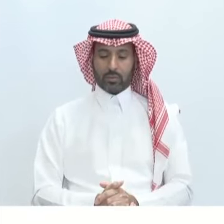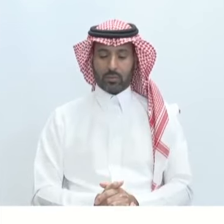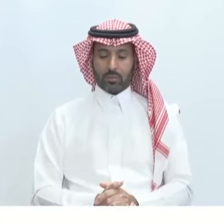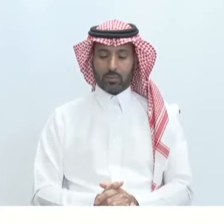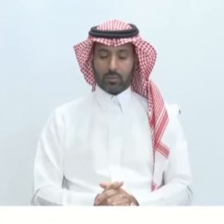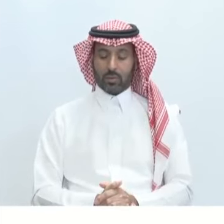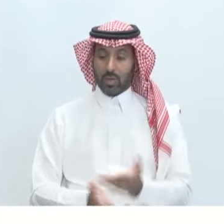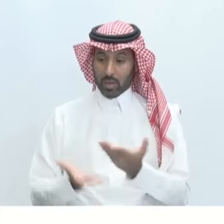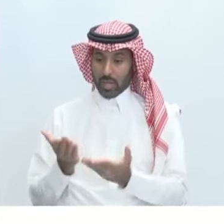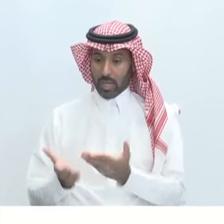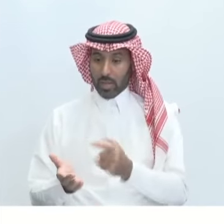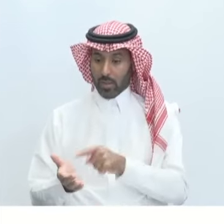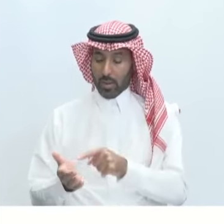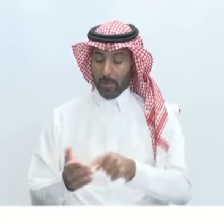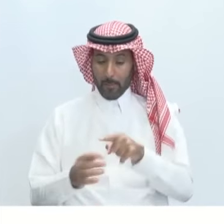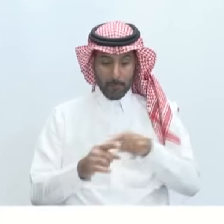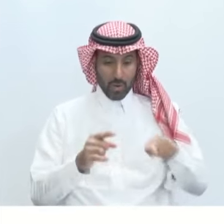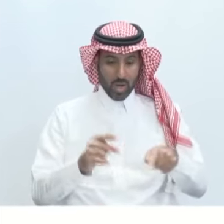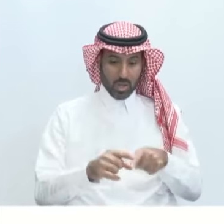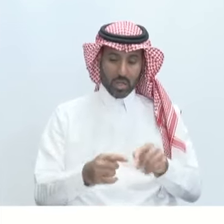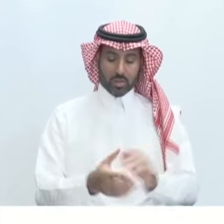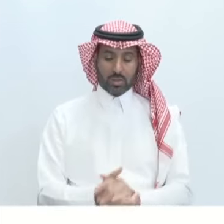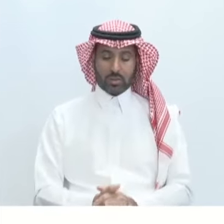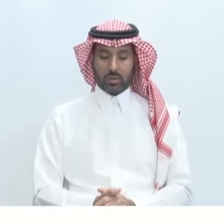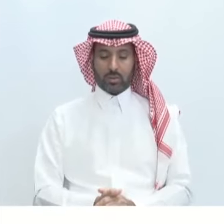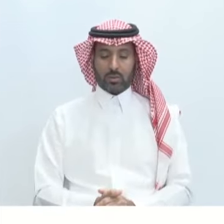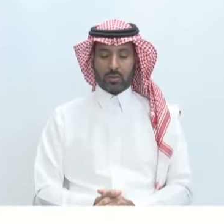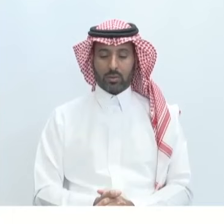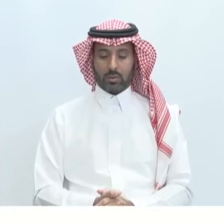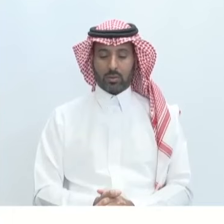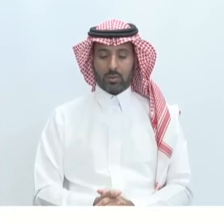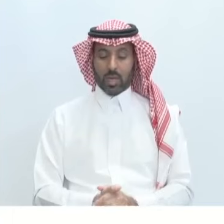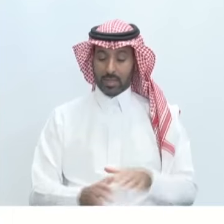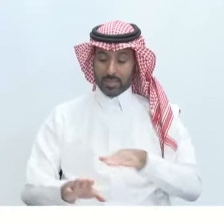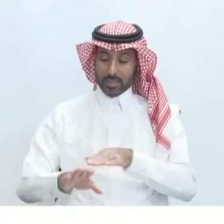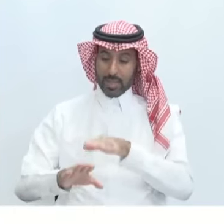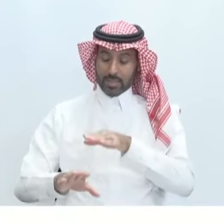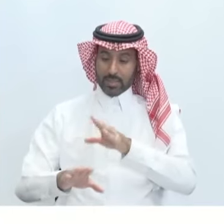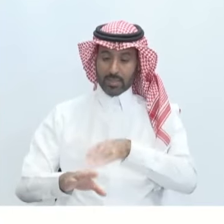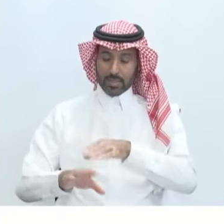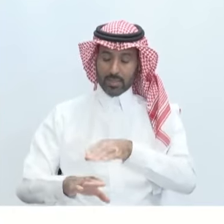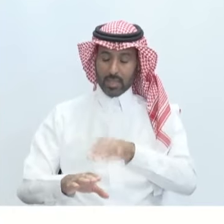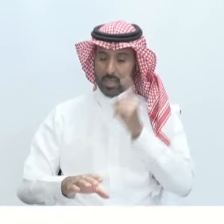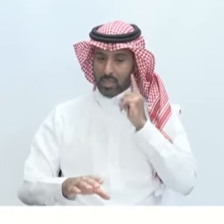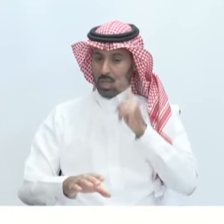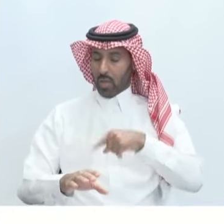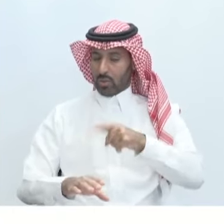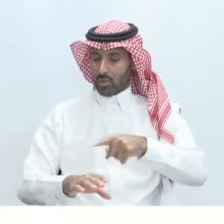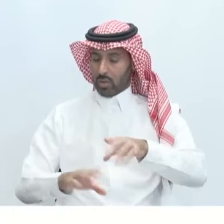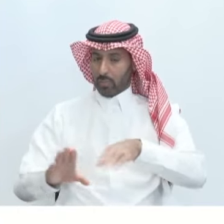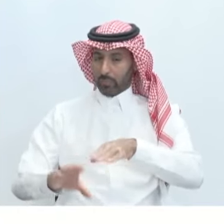لوجيك اضفنا لبنه المقارنه ثم من فئه سنسز اضفنا التراسونيك